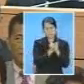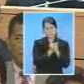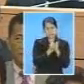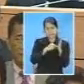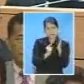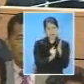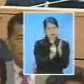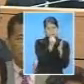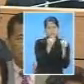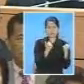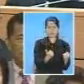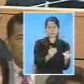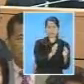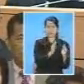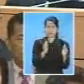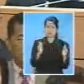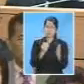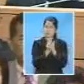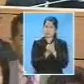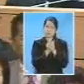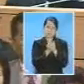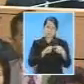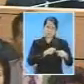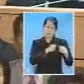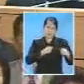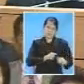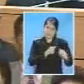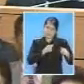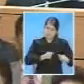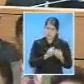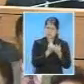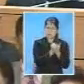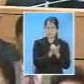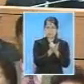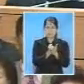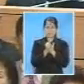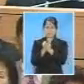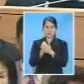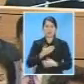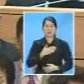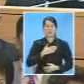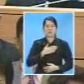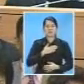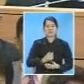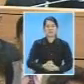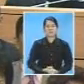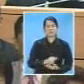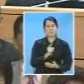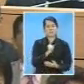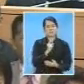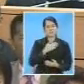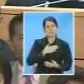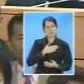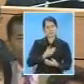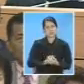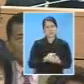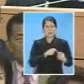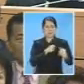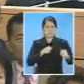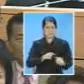จนปัจจุบันนี้ครับด้วยหัวจิตหัวใจหลายๆคนมาช่วยกันนั้นผมถือครับว่าเป็นจิตใจที่อาส